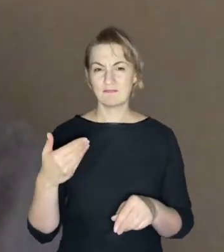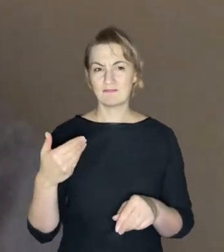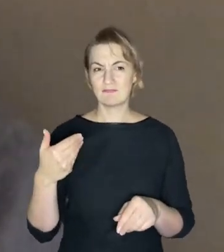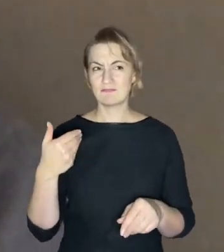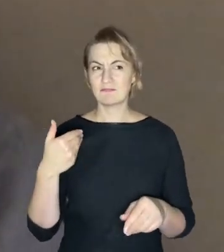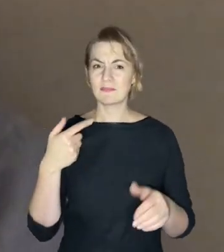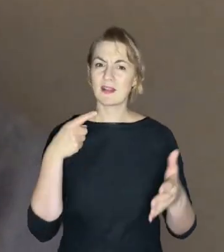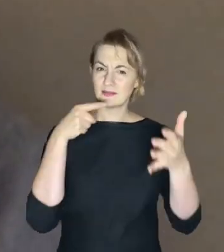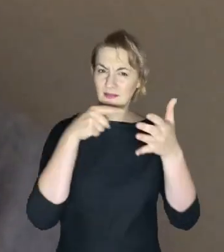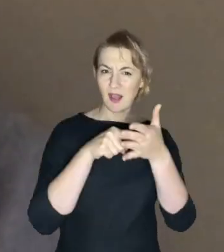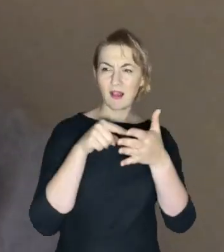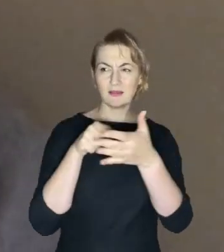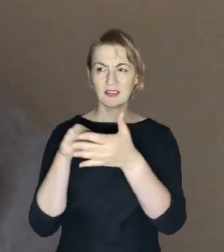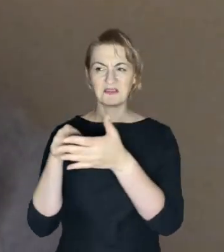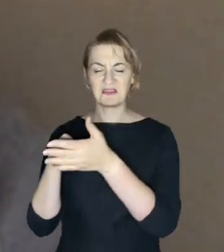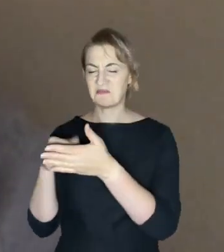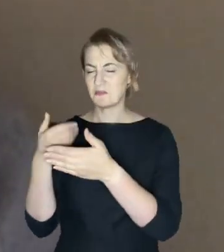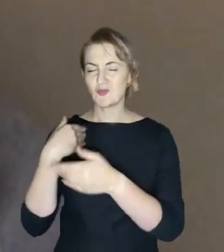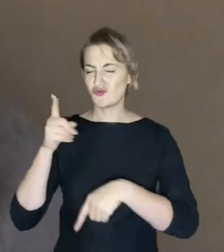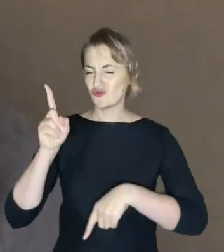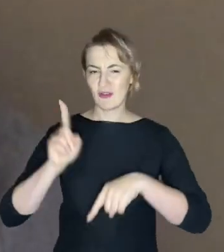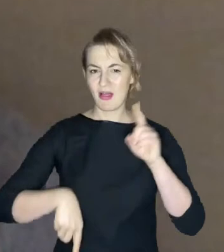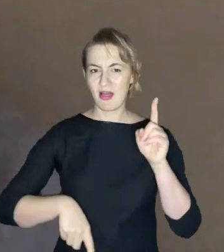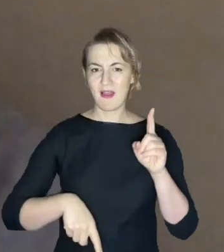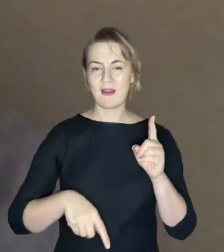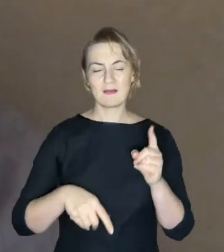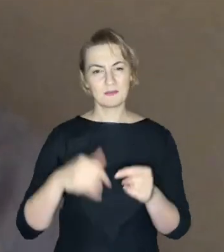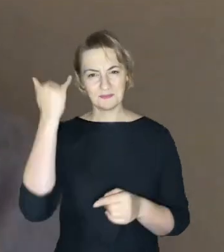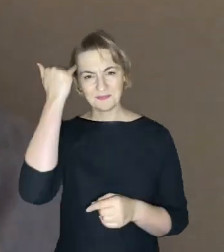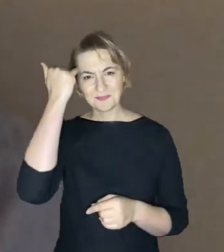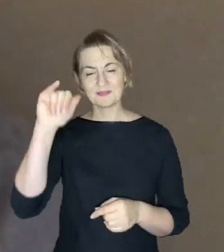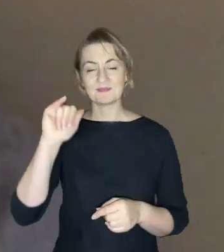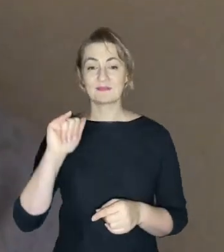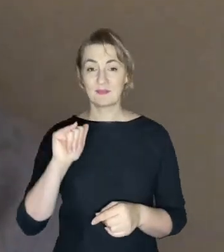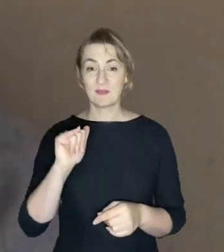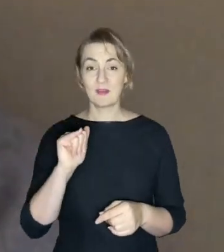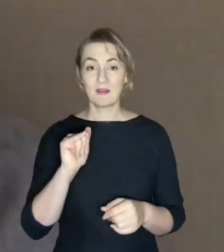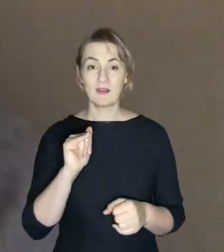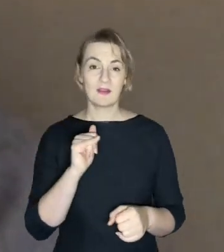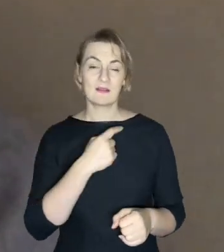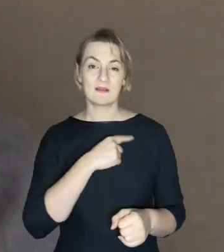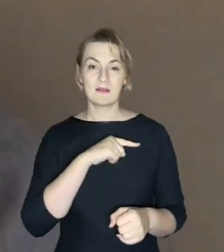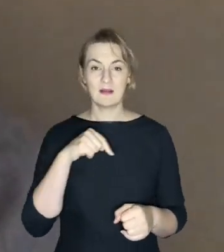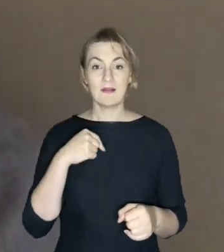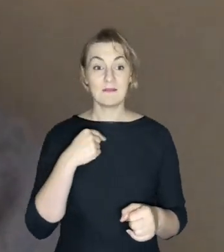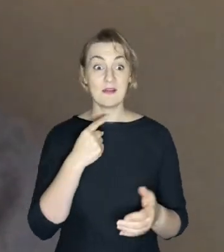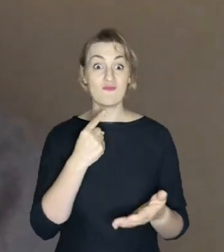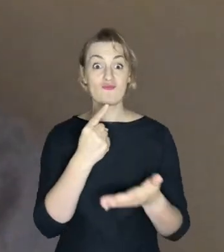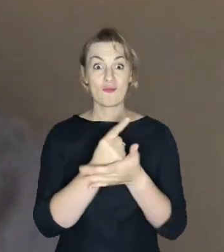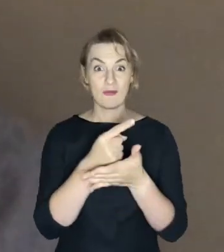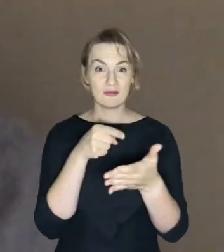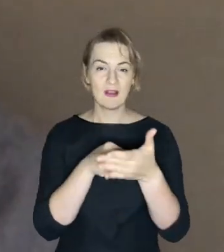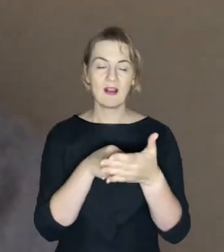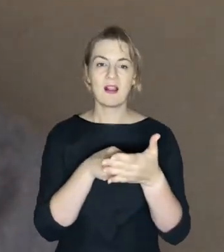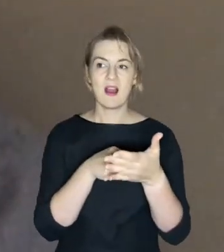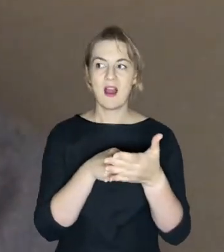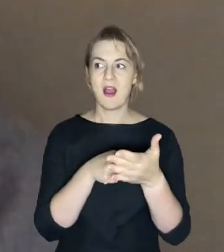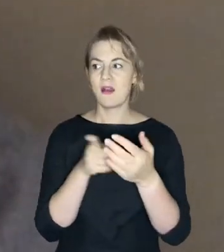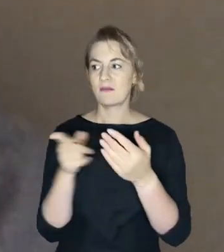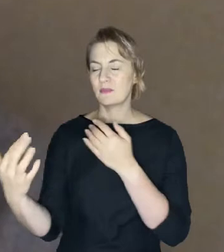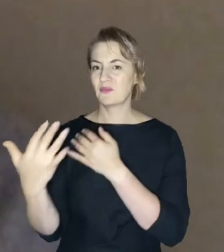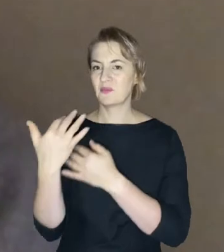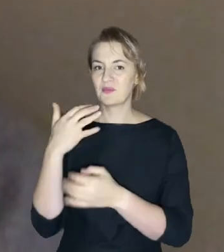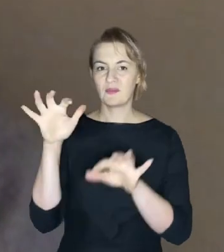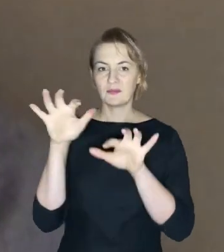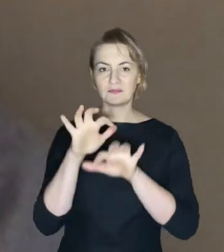zdefiniowane cele, tak? Których osiągnięcie doprowadziło w rezultacie do katastrofy.